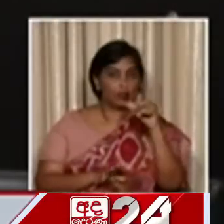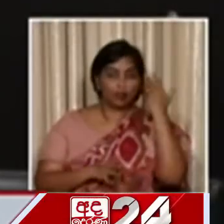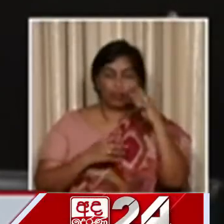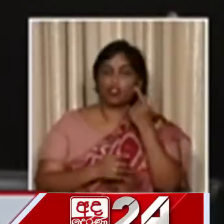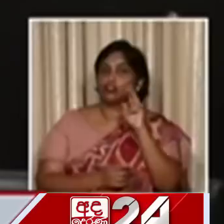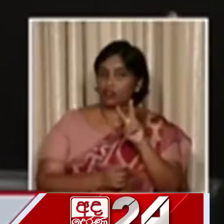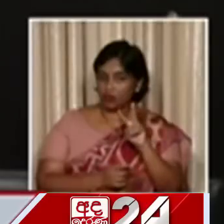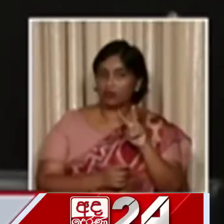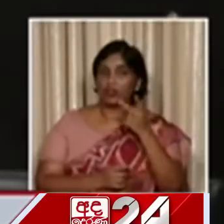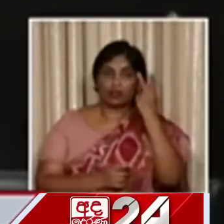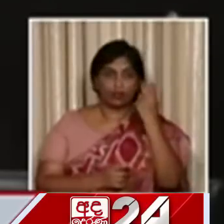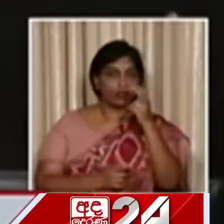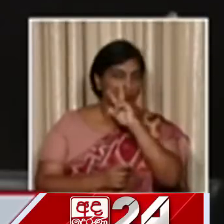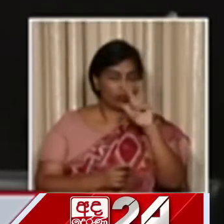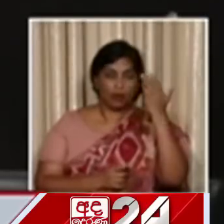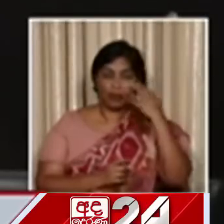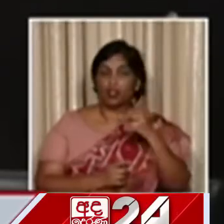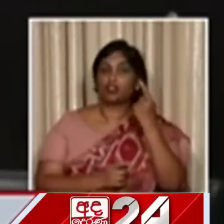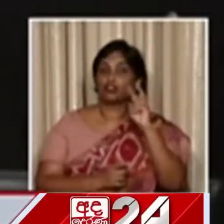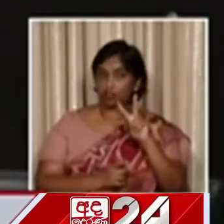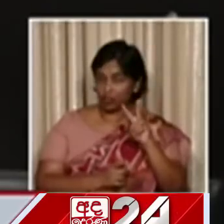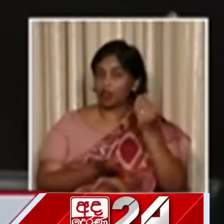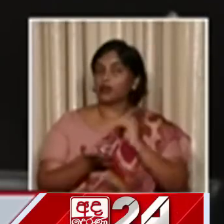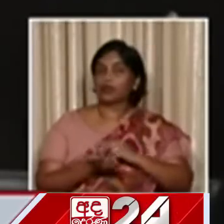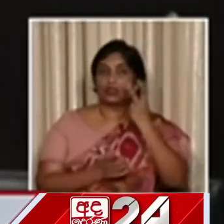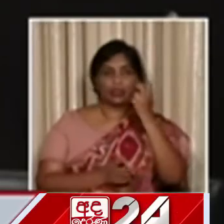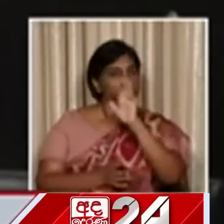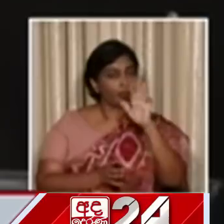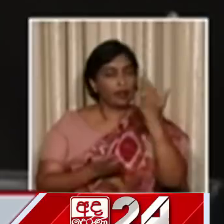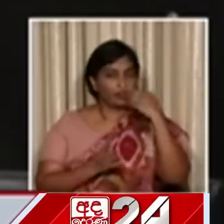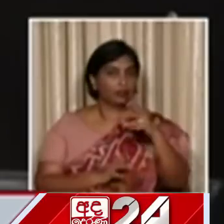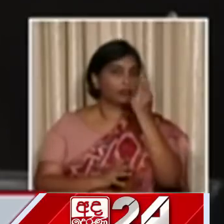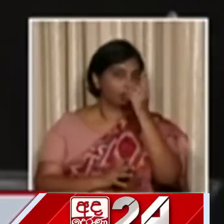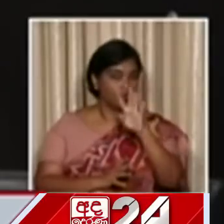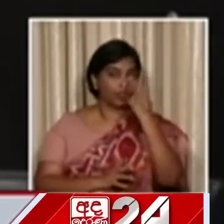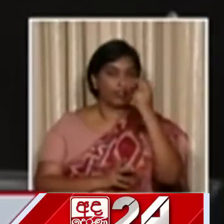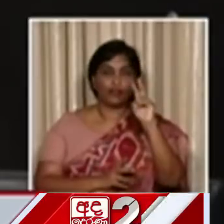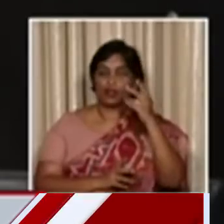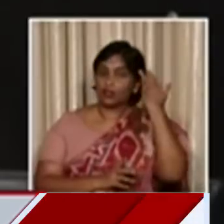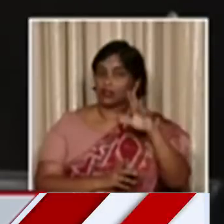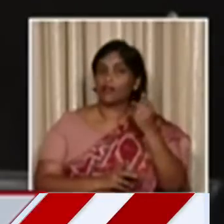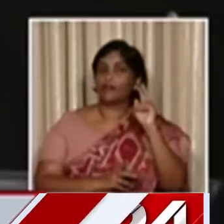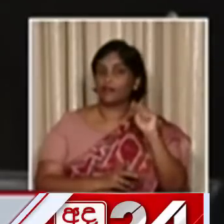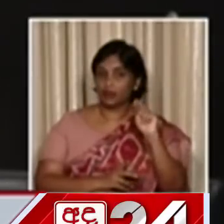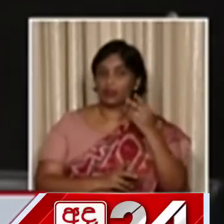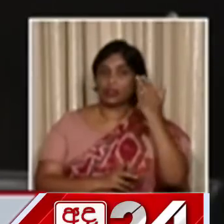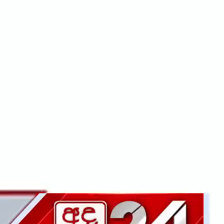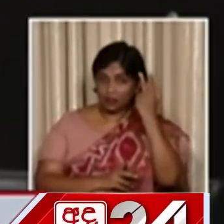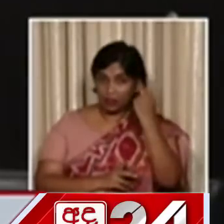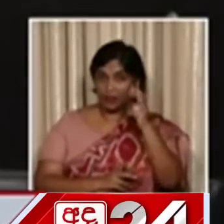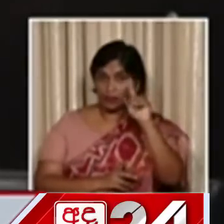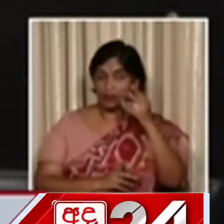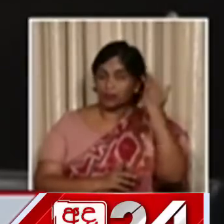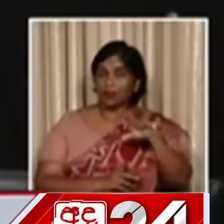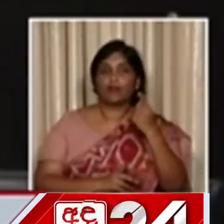12ක් වාර්තා වෙනවා, 2018 මරණ 12යි නැවත, 2019 මරණ 14යි, 2020 මරණ 13යි, 2021 මරණ 13යි.